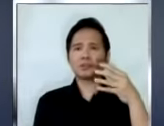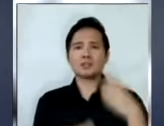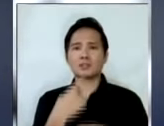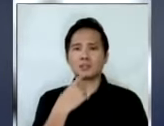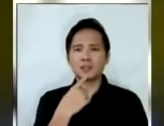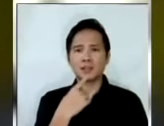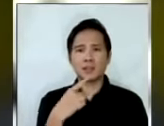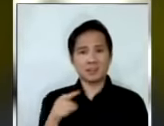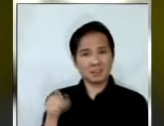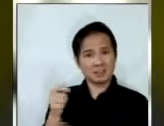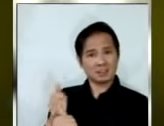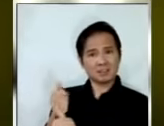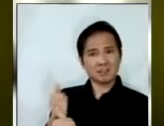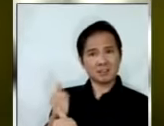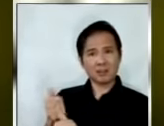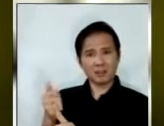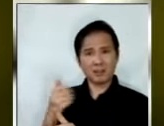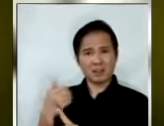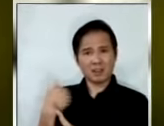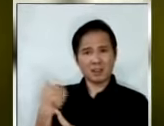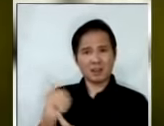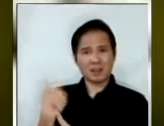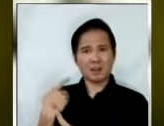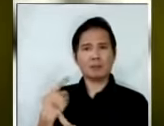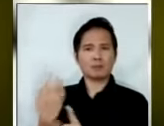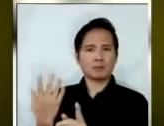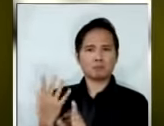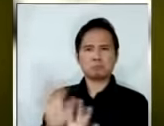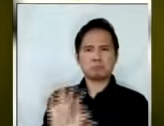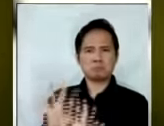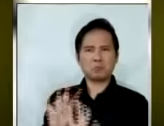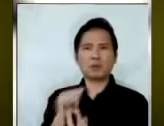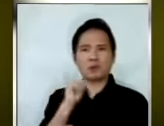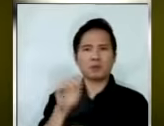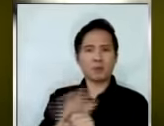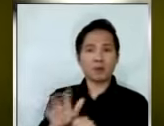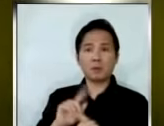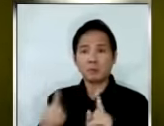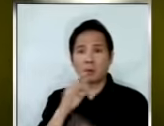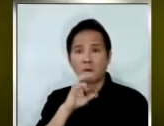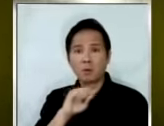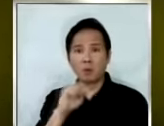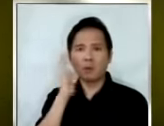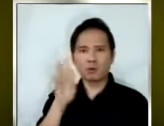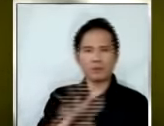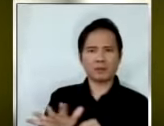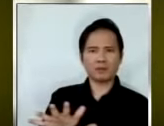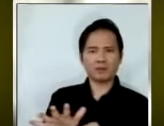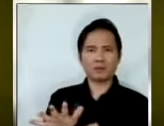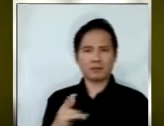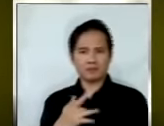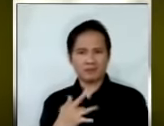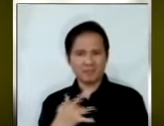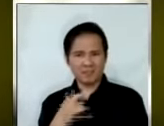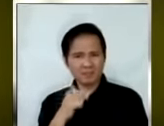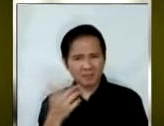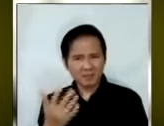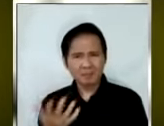Frankie. Sabi pa ng netizen, hindi siya makukulong dahil sa Juvenile Justice and Welfare Act na nagtatanggal ng